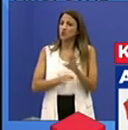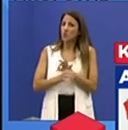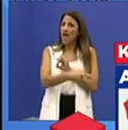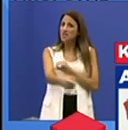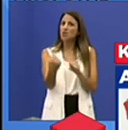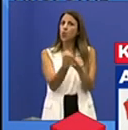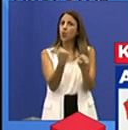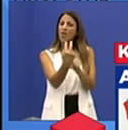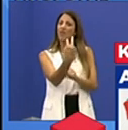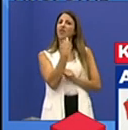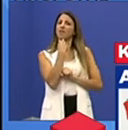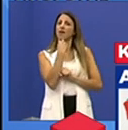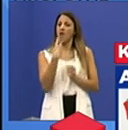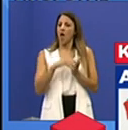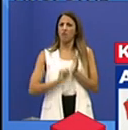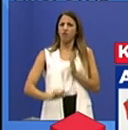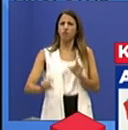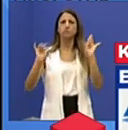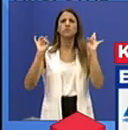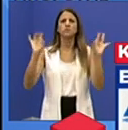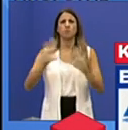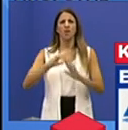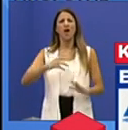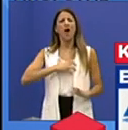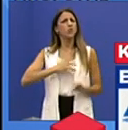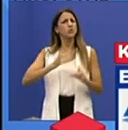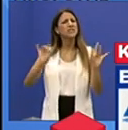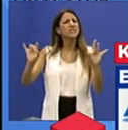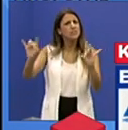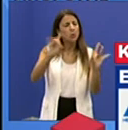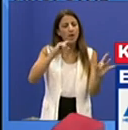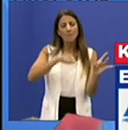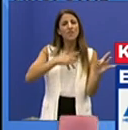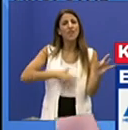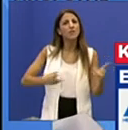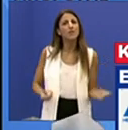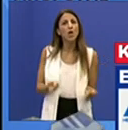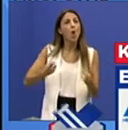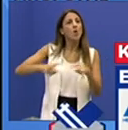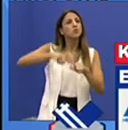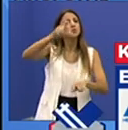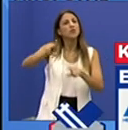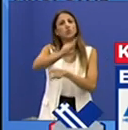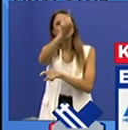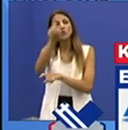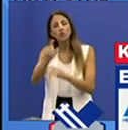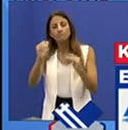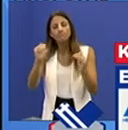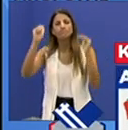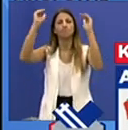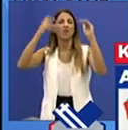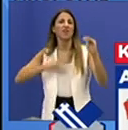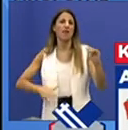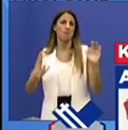απόλυτη προσήλωση στον στόχο, που δεν είναι άλλος από το να κάνουμε τη ζωή του κάθε Έλληνα και της κάθε Ελληνίδας